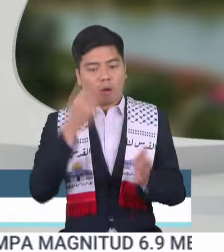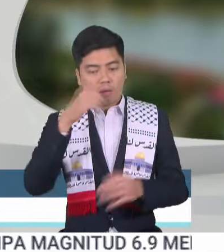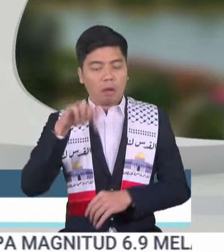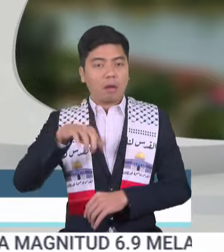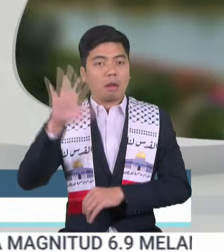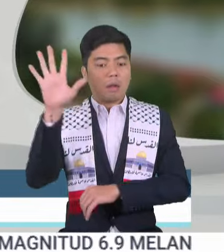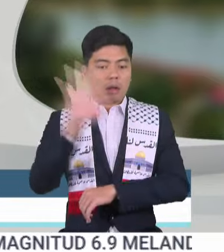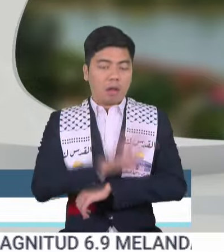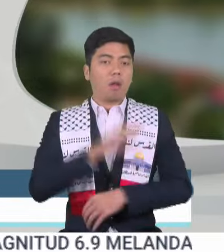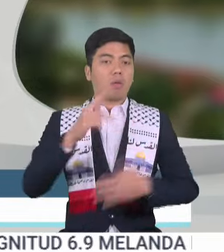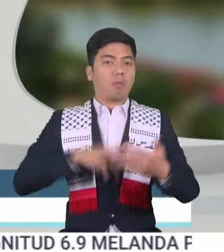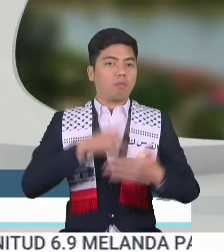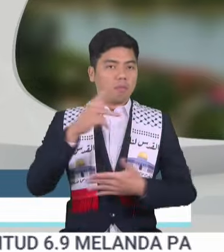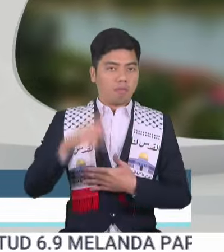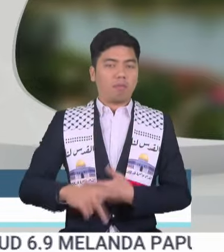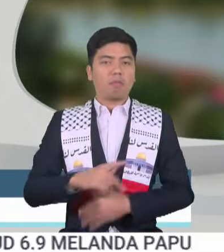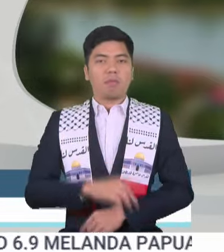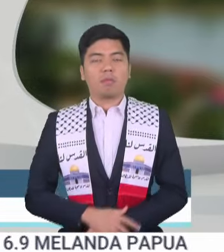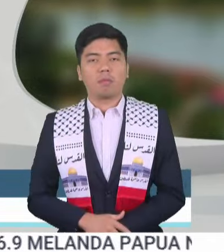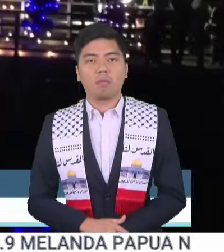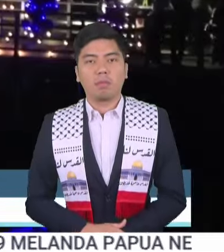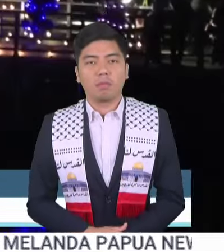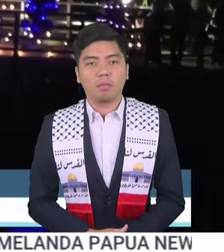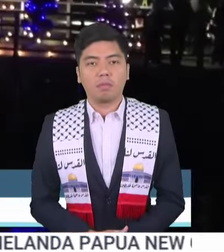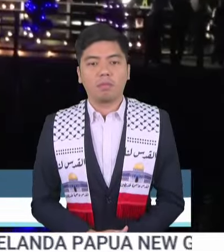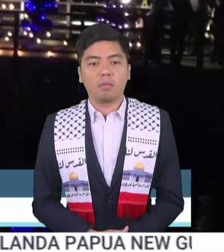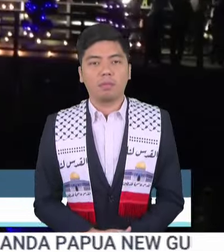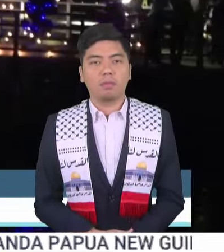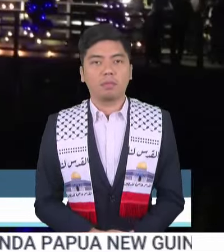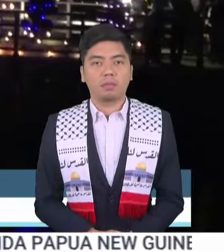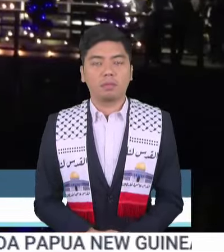5 hari program tersebut berlangsung.